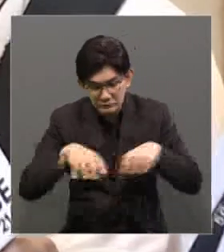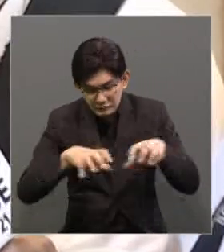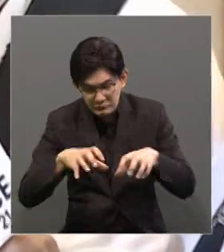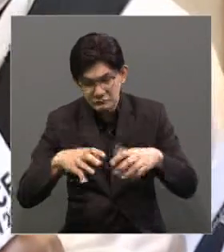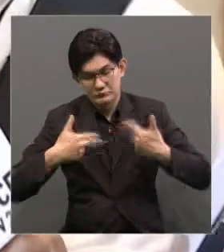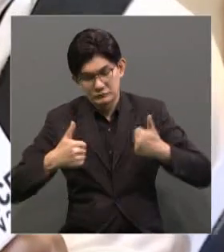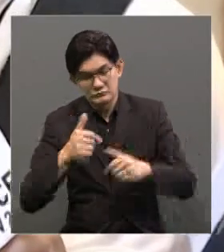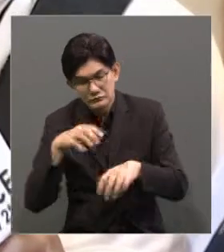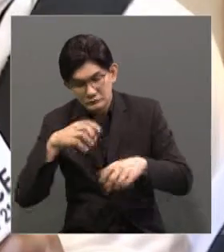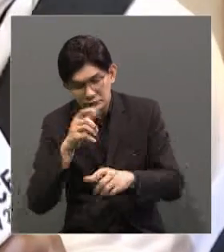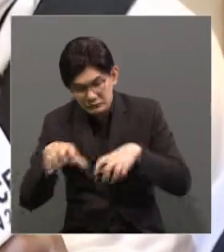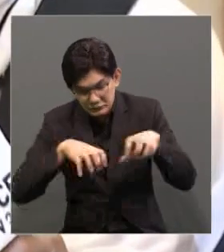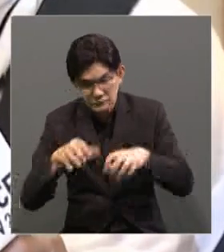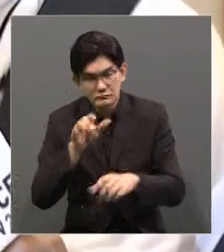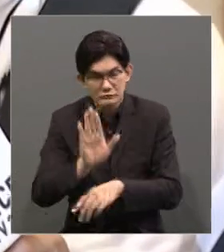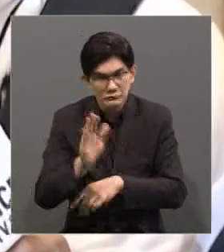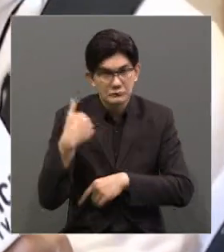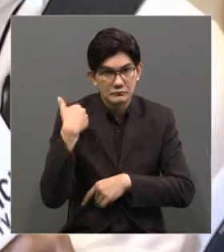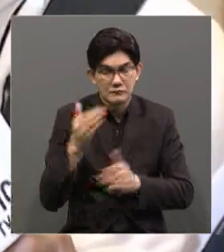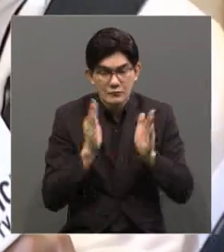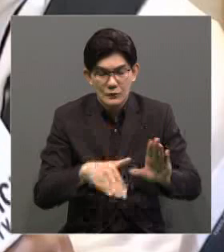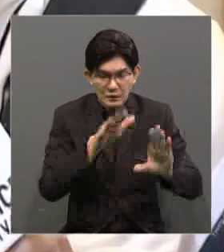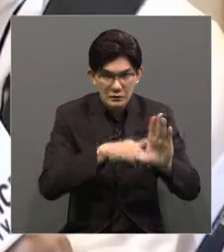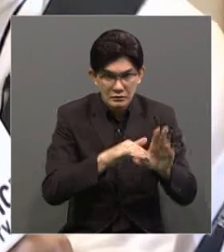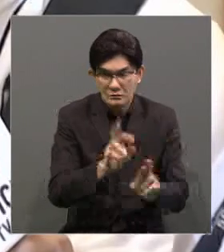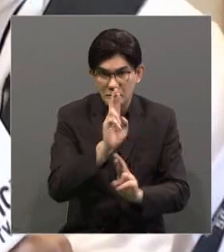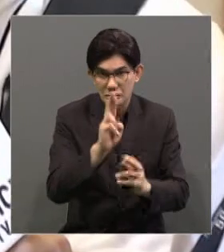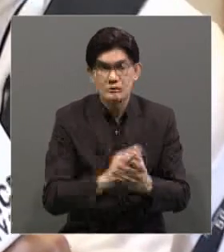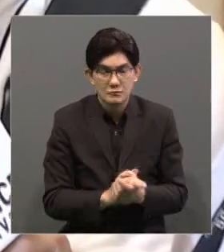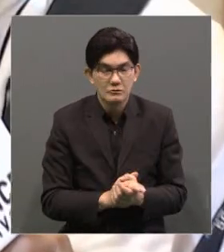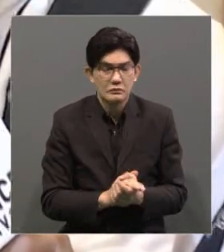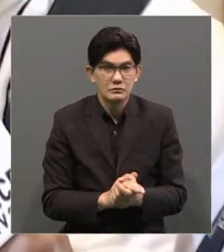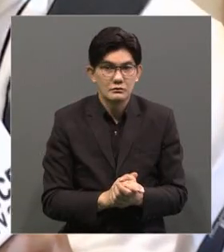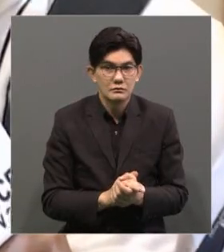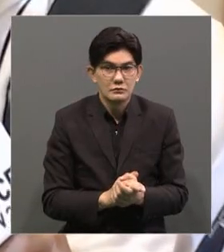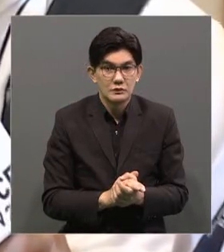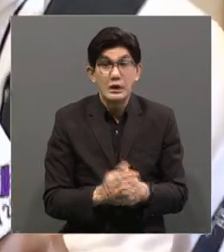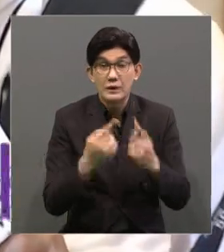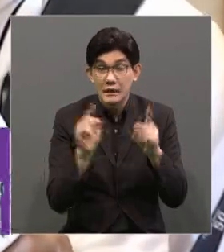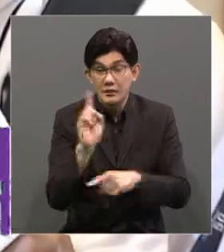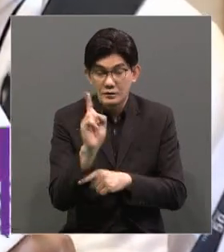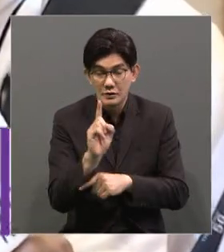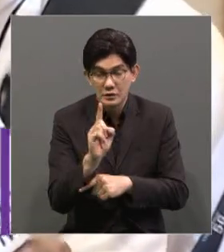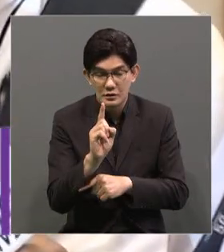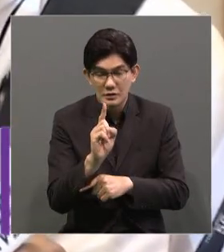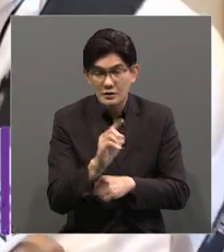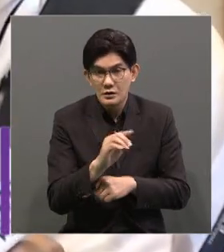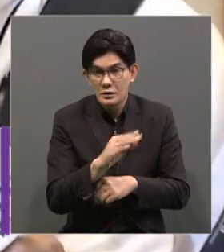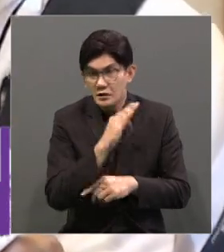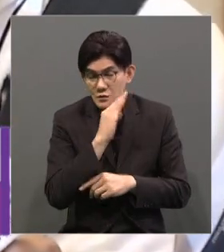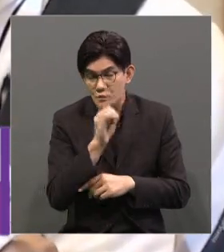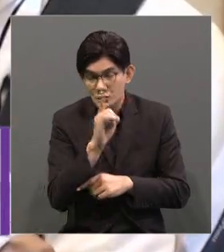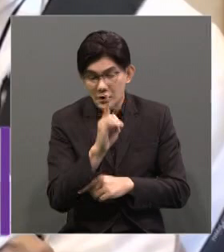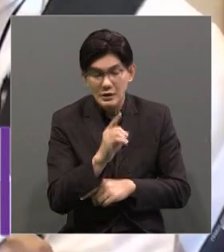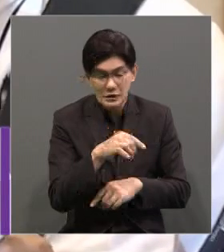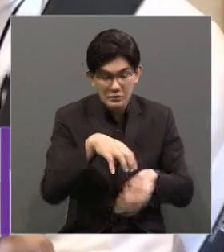รรคการเมืองและผู้สมัครควรจะพึงระวังในส่วนนี้และแต่ท่านสามารถไปร่วมงานได้ไปหาเสียง